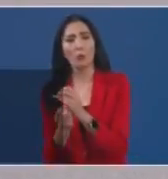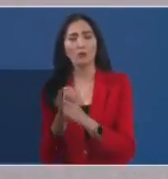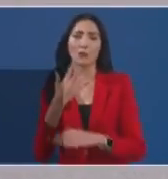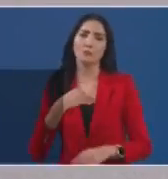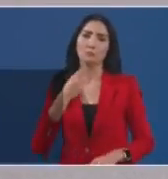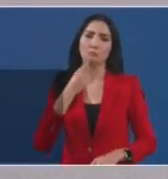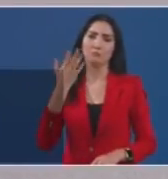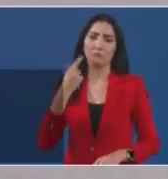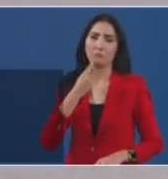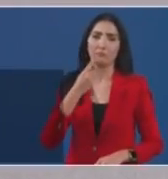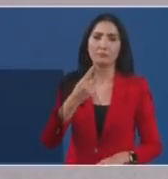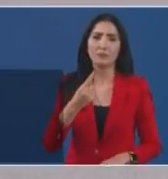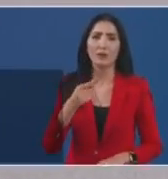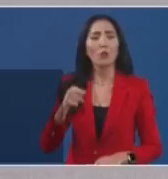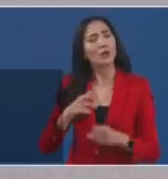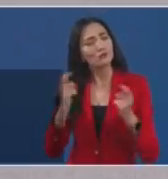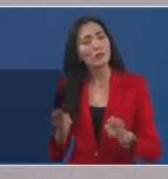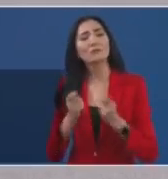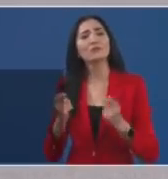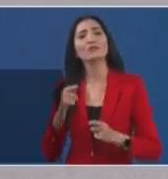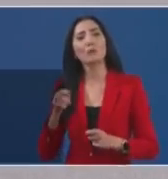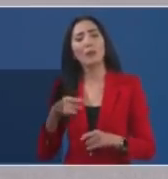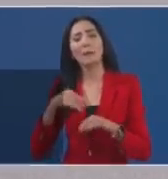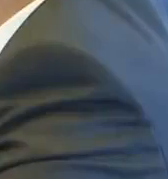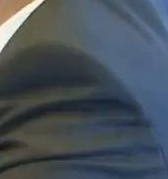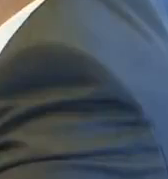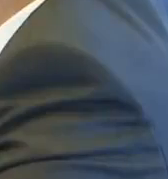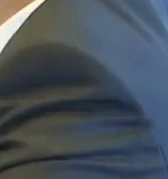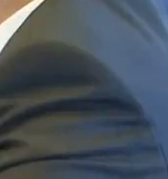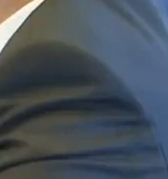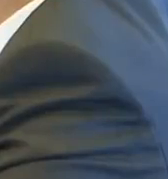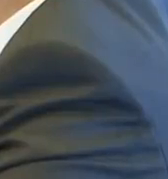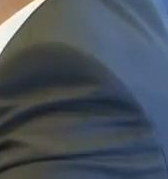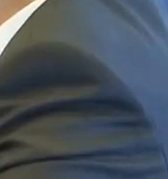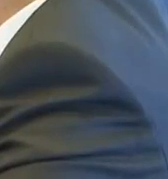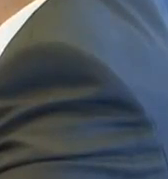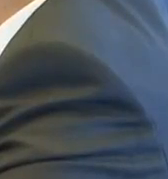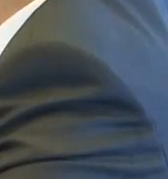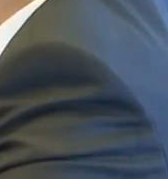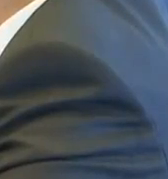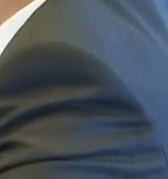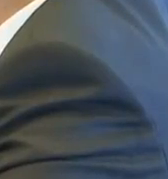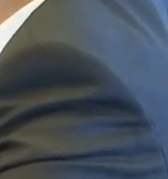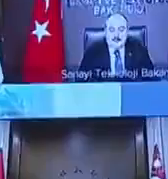ifade etmiştim bunların çalışmalarına başladık hemen olsun